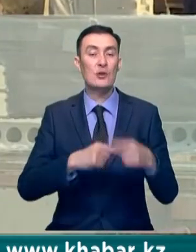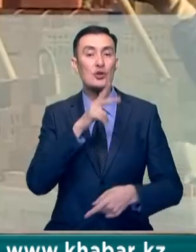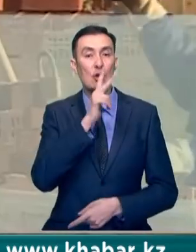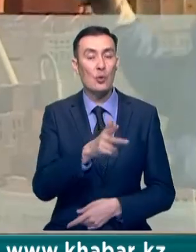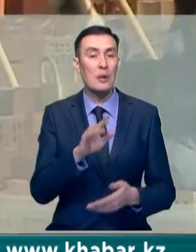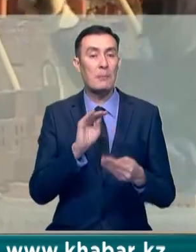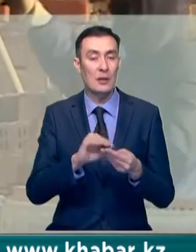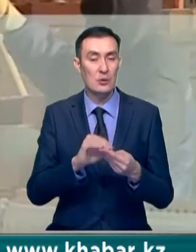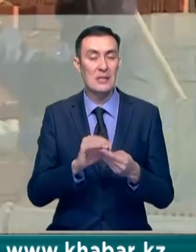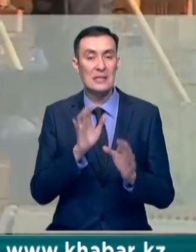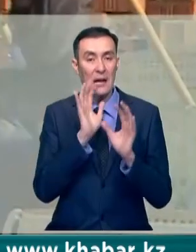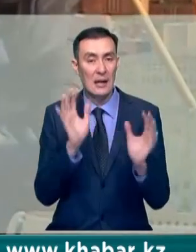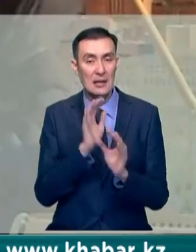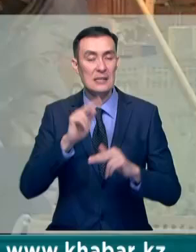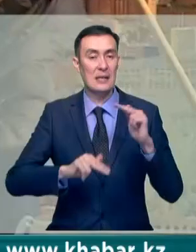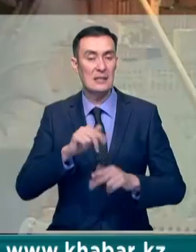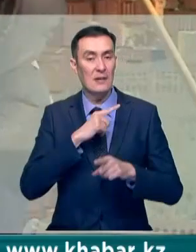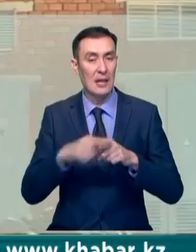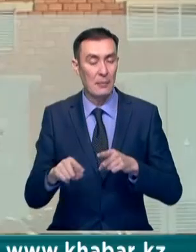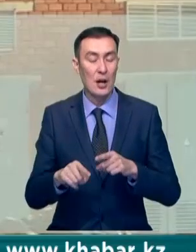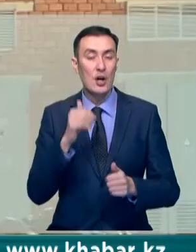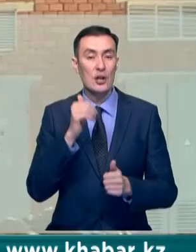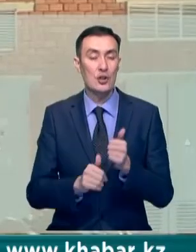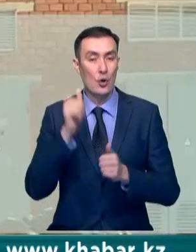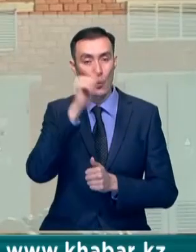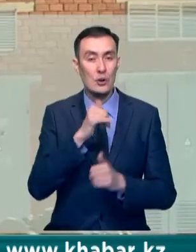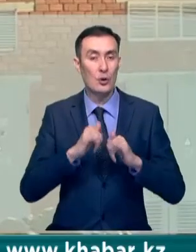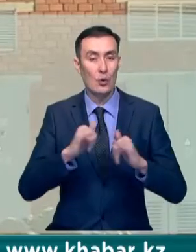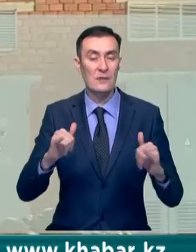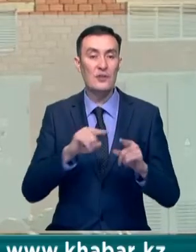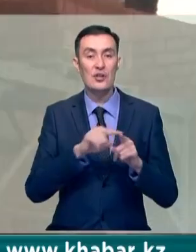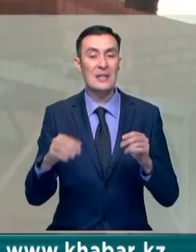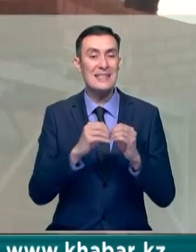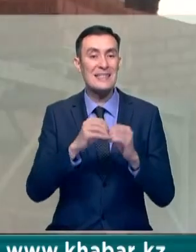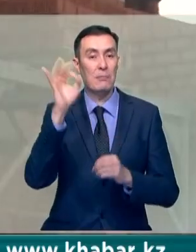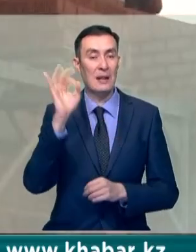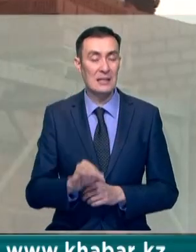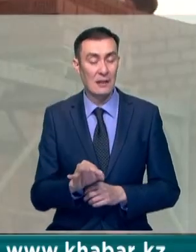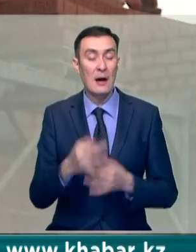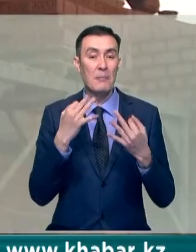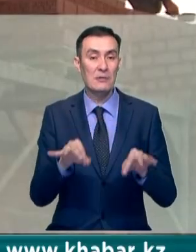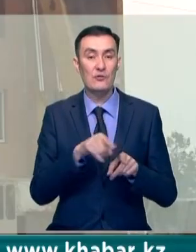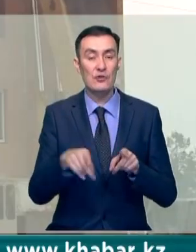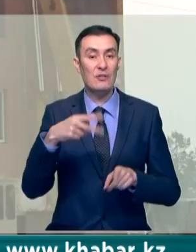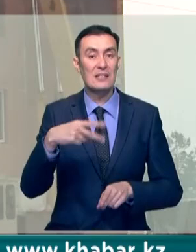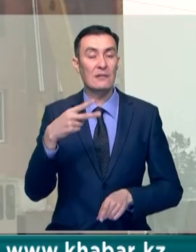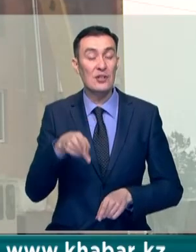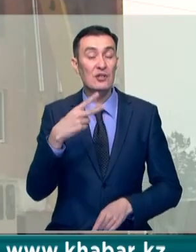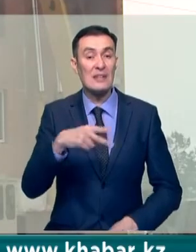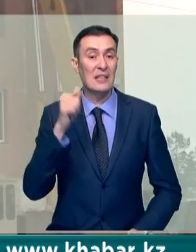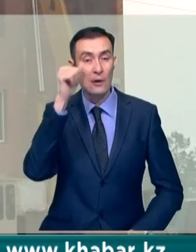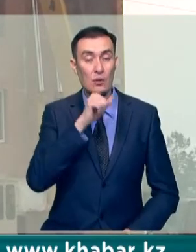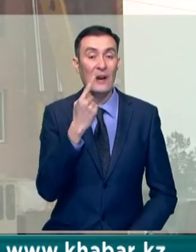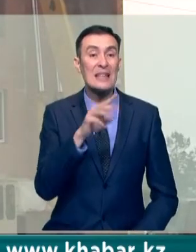намерены сохранить положительную динамику строительства. Ежегодный рост планируют держать на уровне 10%. Это позволит 2020 году построить